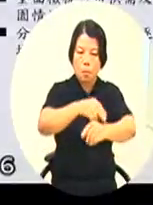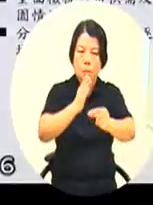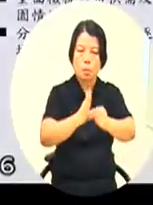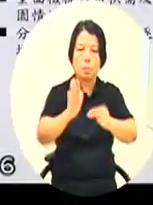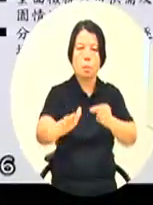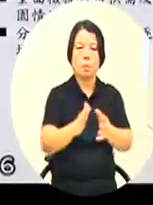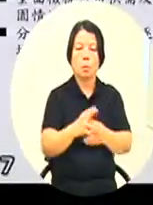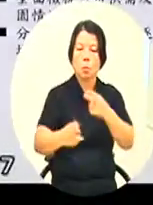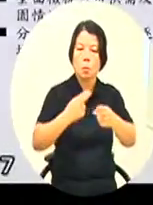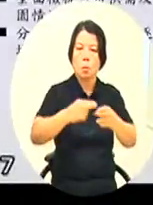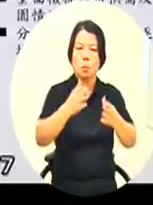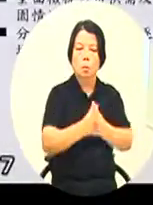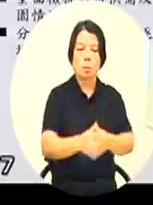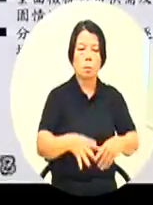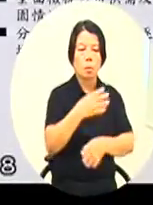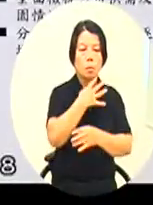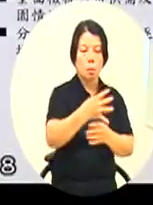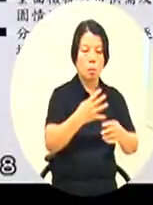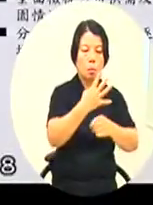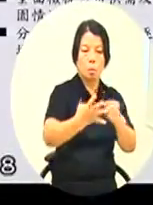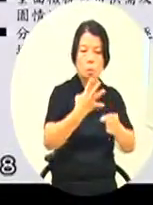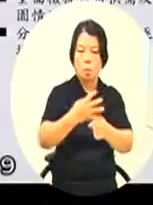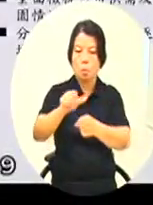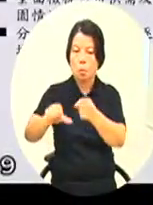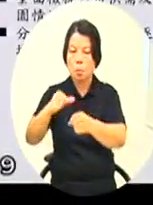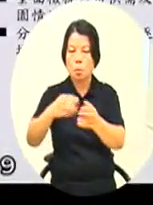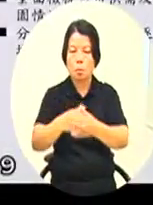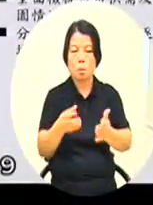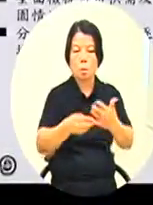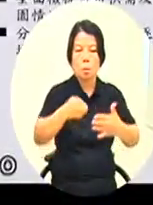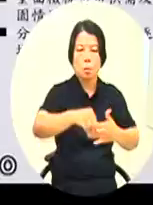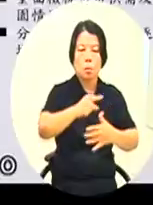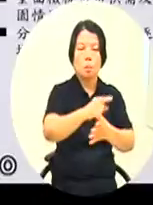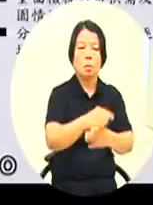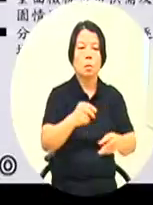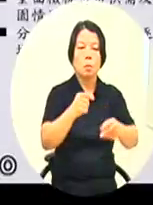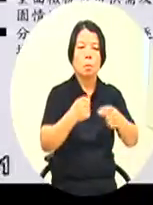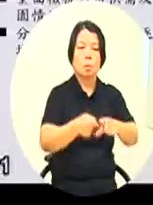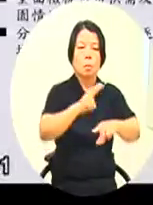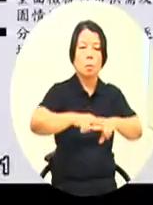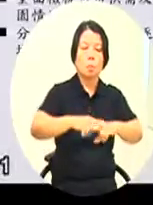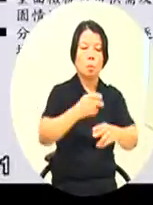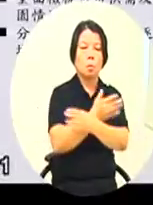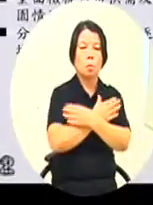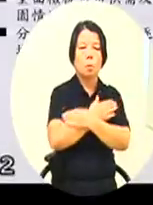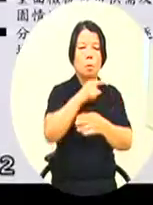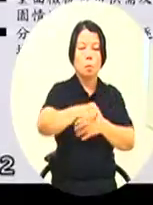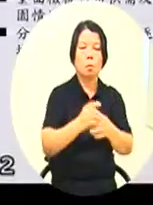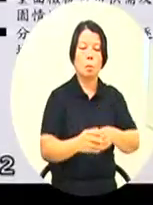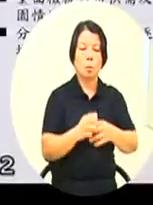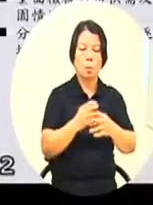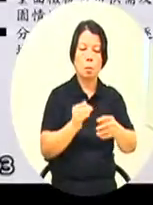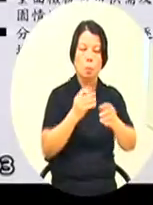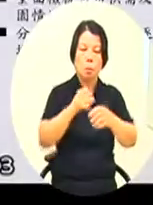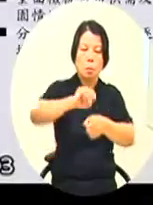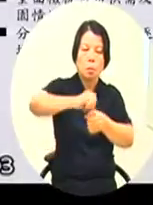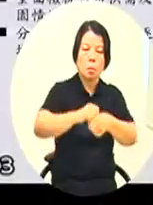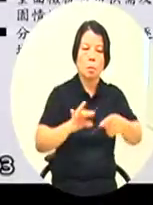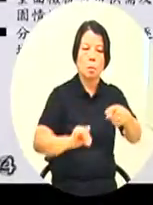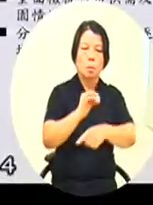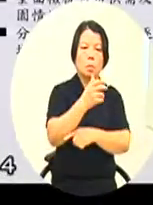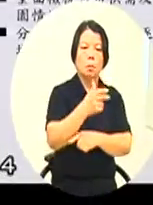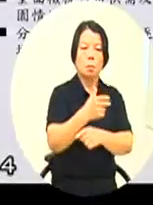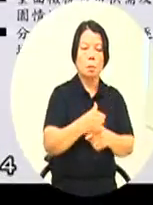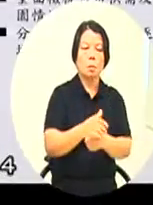何能够在4到5年内提升到公共化的幼儿的这个比例达到40%哦，就是4:6